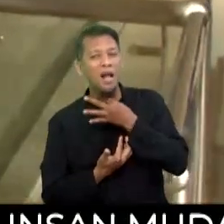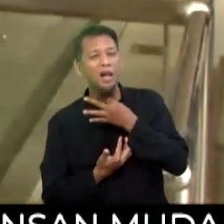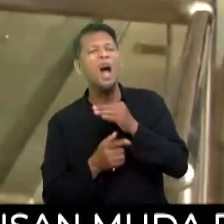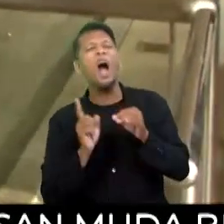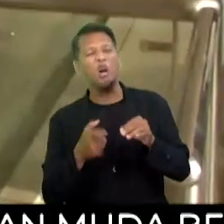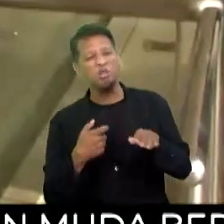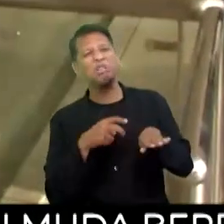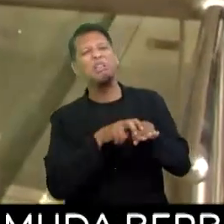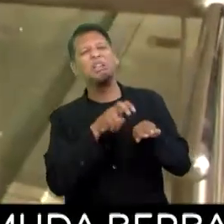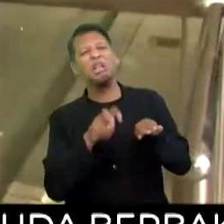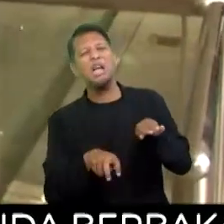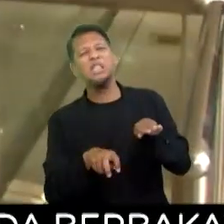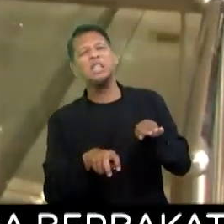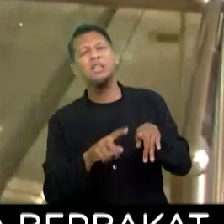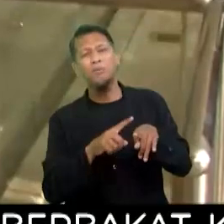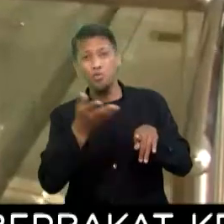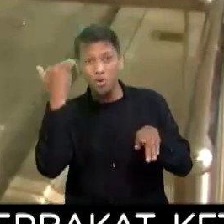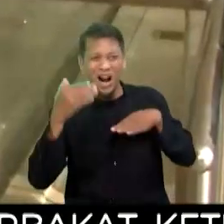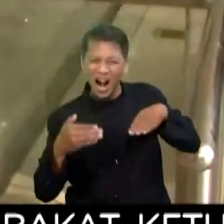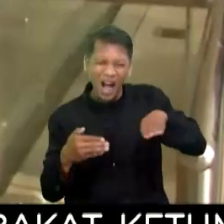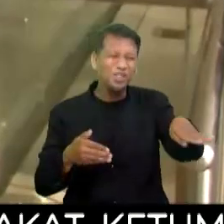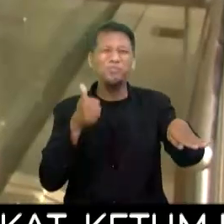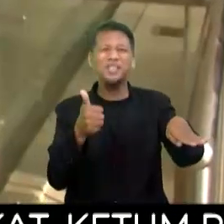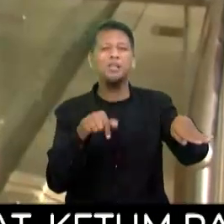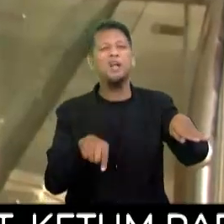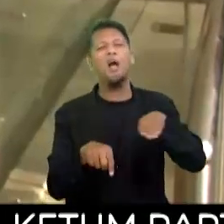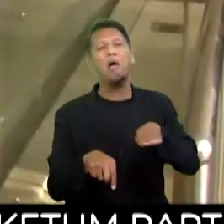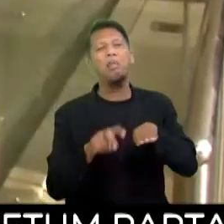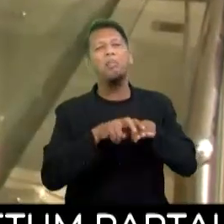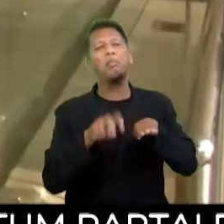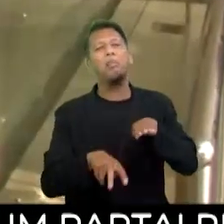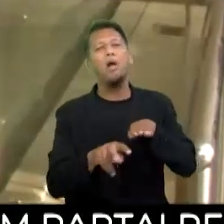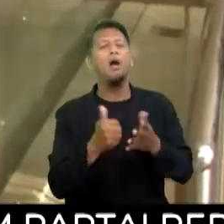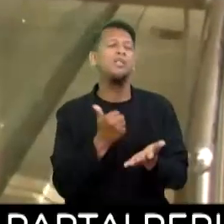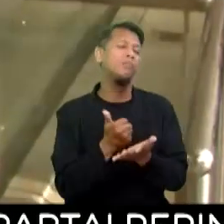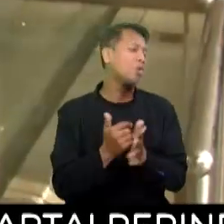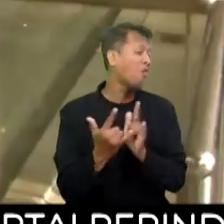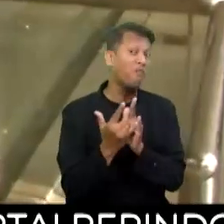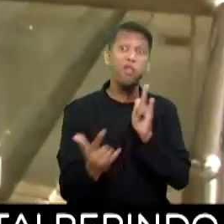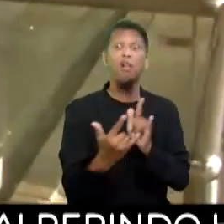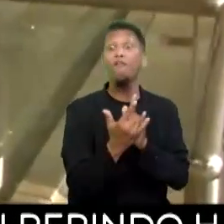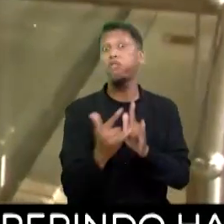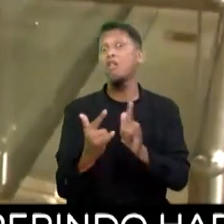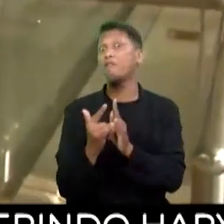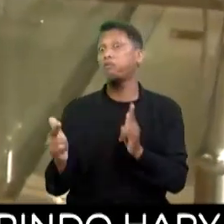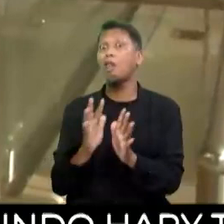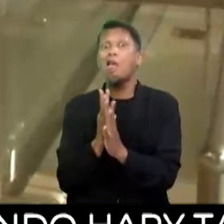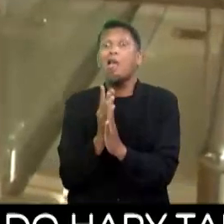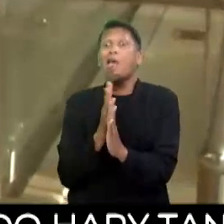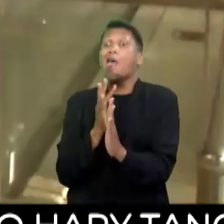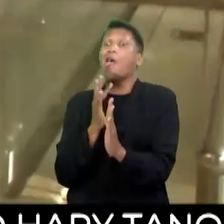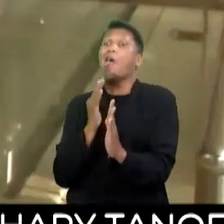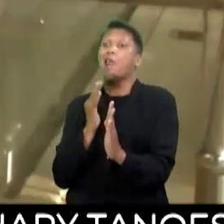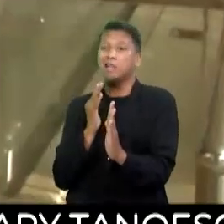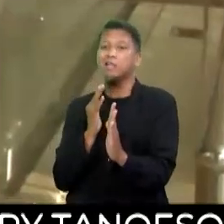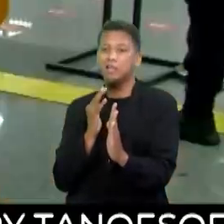biasanya langsung. Tanggapannya Mbak? Jadi ramai banget sih stasiunnya dan aku harus ngantri, jadi kayak perlu dari rumah tuh harus lebih pagi lagi